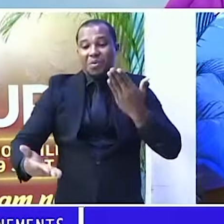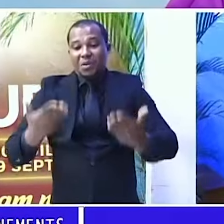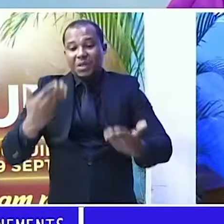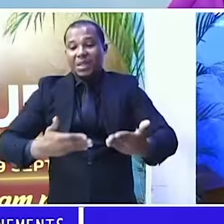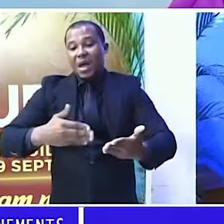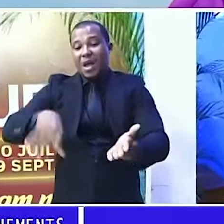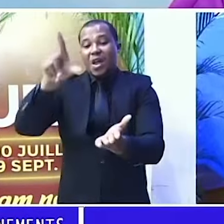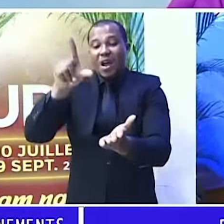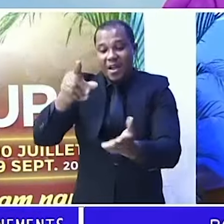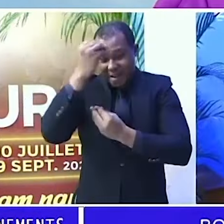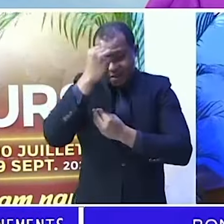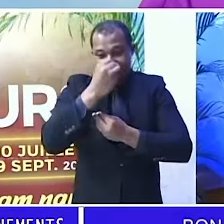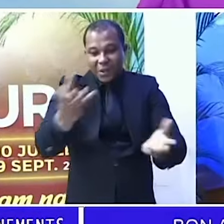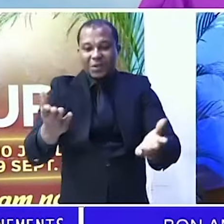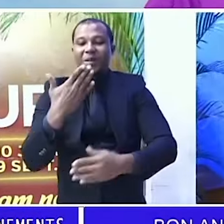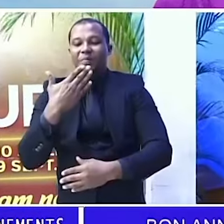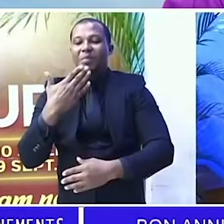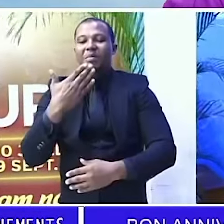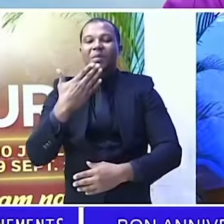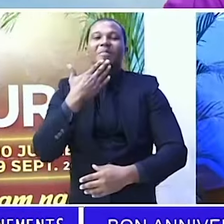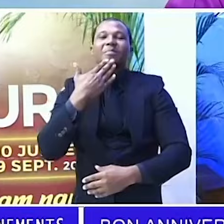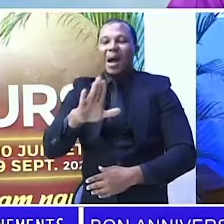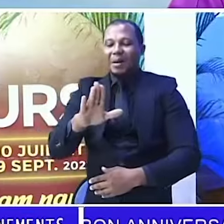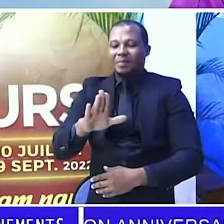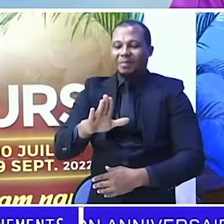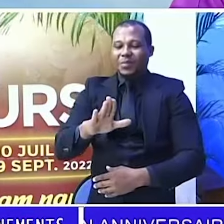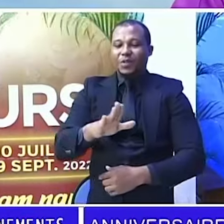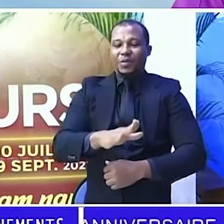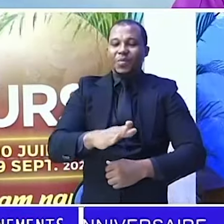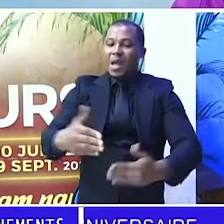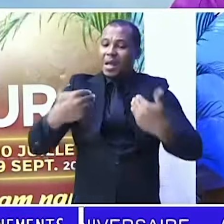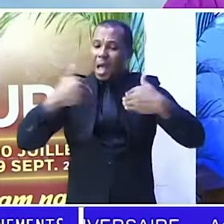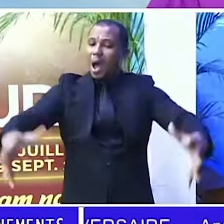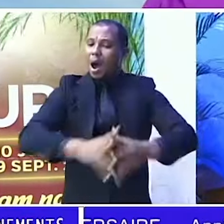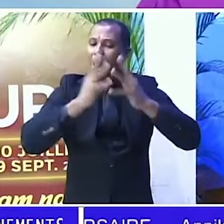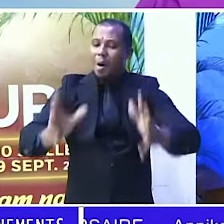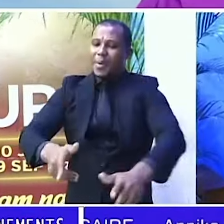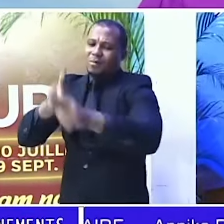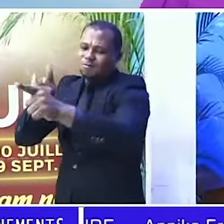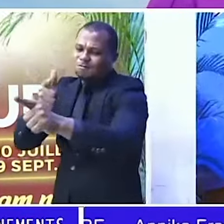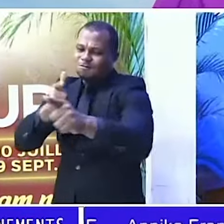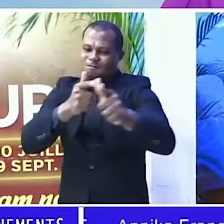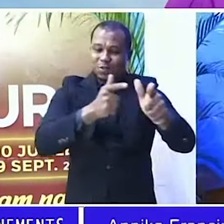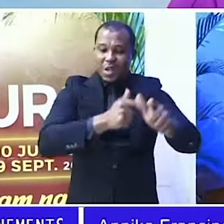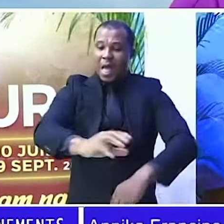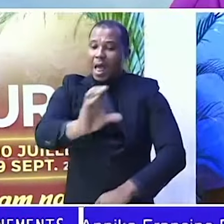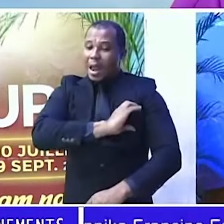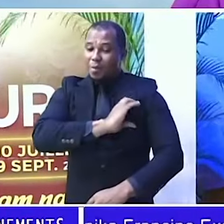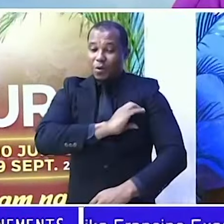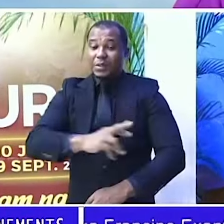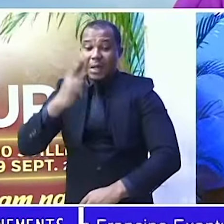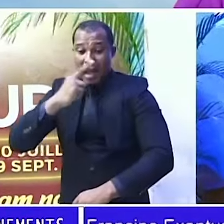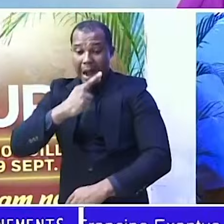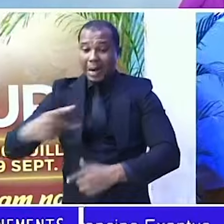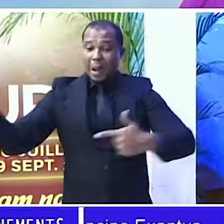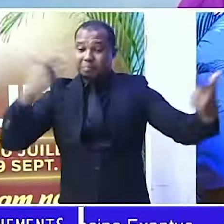nouvelle qui pas trop mauvaise que nous tendez gan pile tiré, gan pile échange de tir, mais